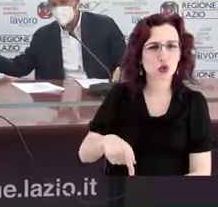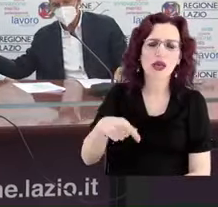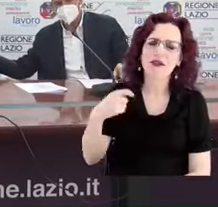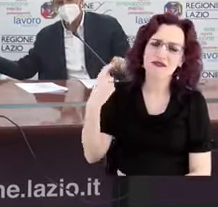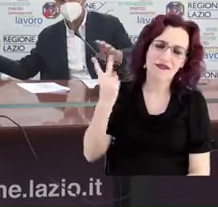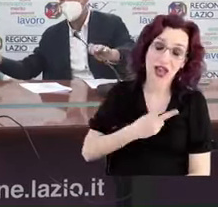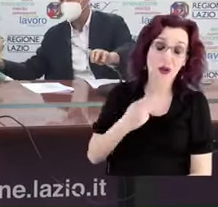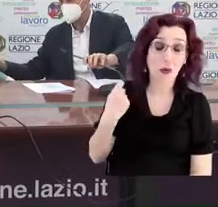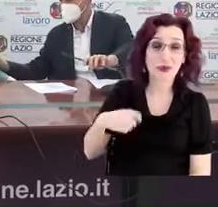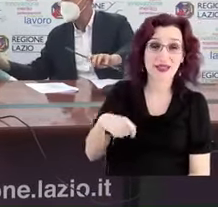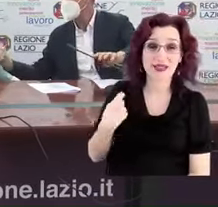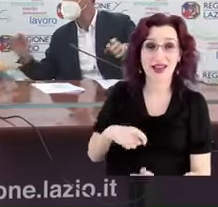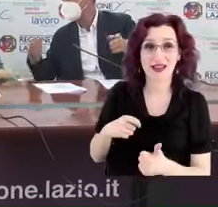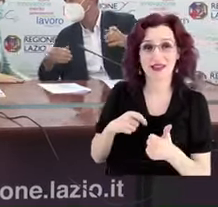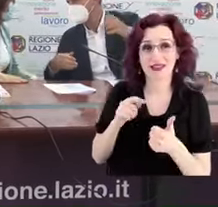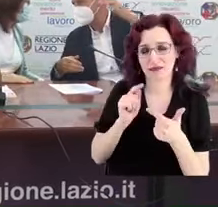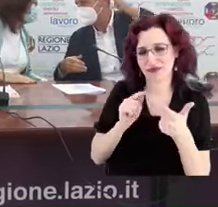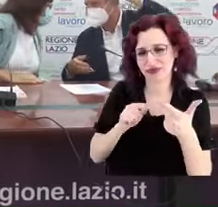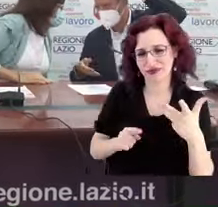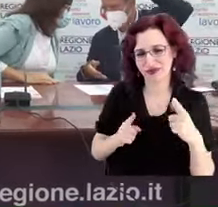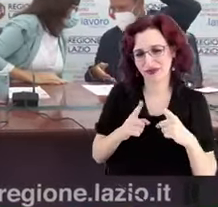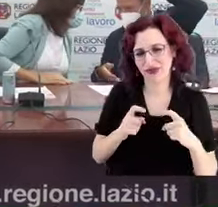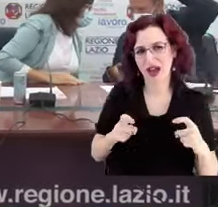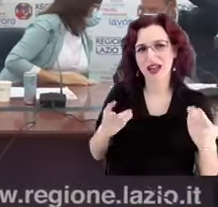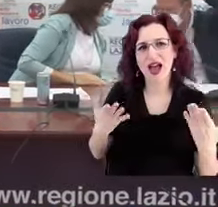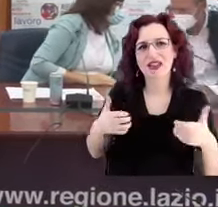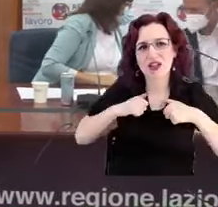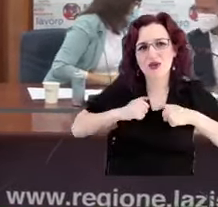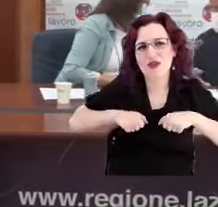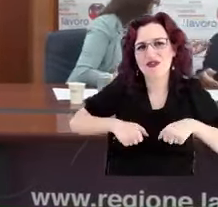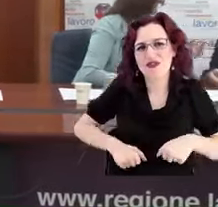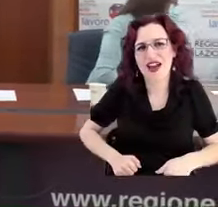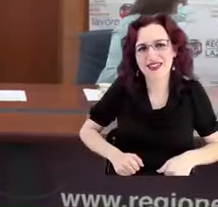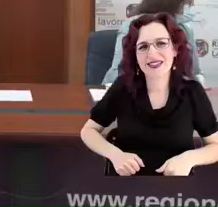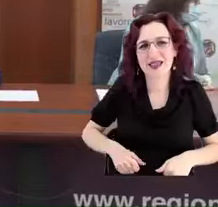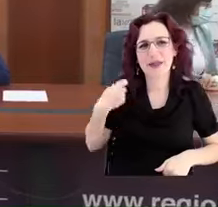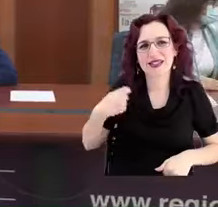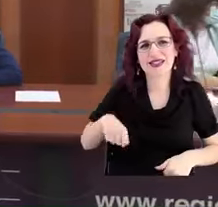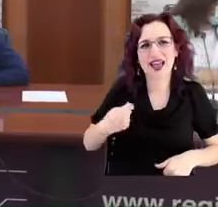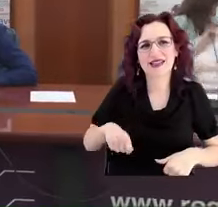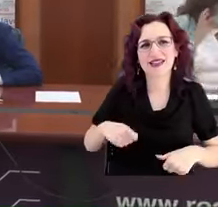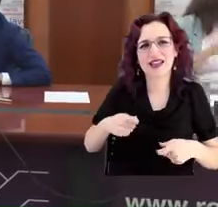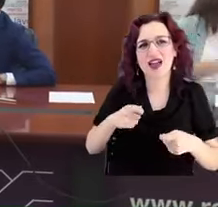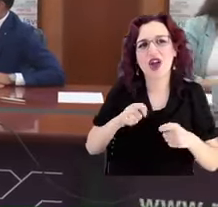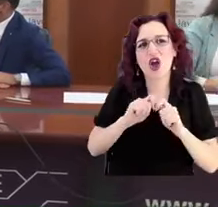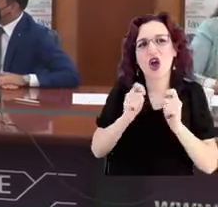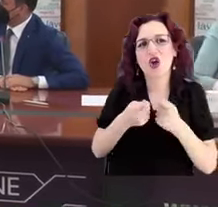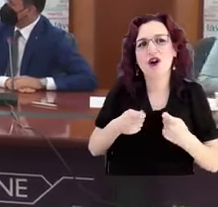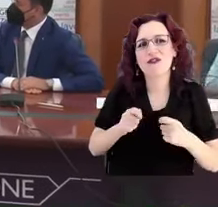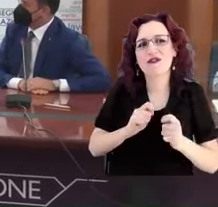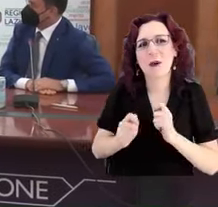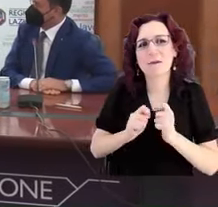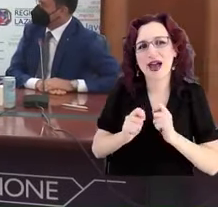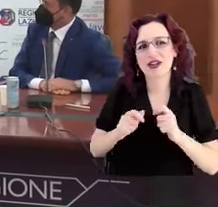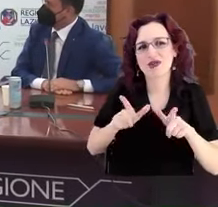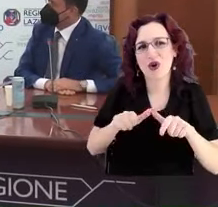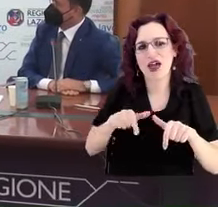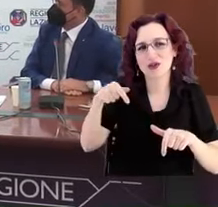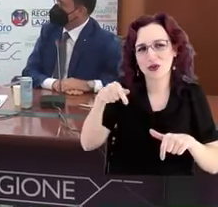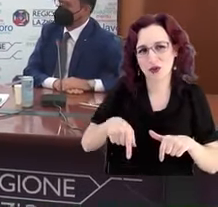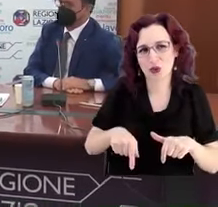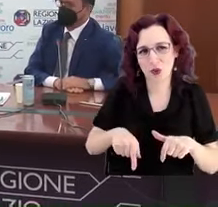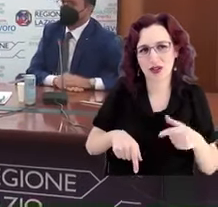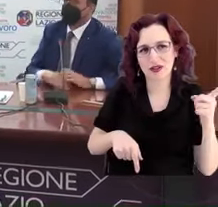devo dire in questo caso è nella sua veste di presidente di confonderci all'asi sud che il soggetto con il quale abbiamo lavorato per la costituzione di